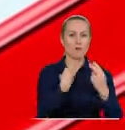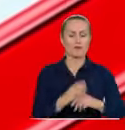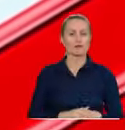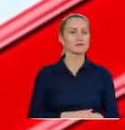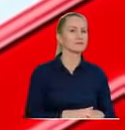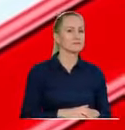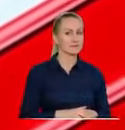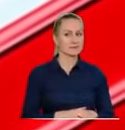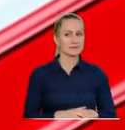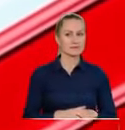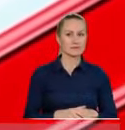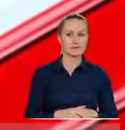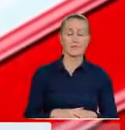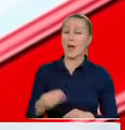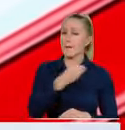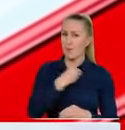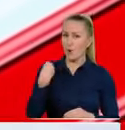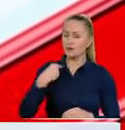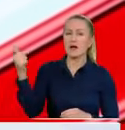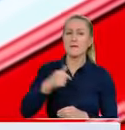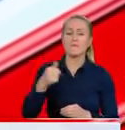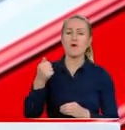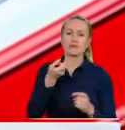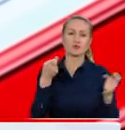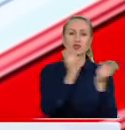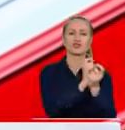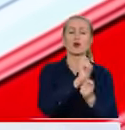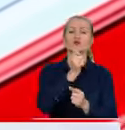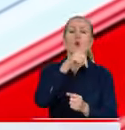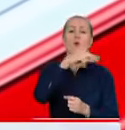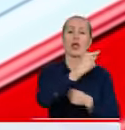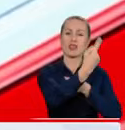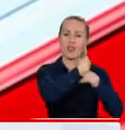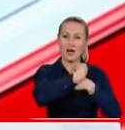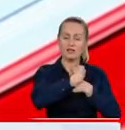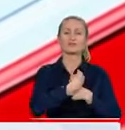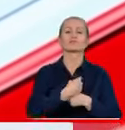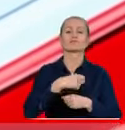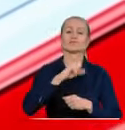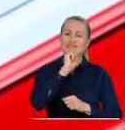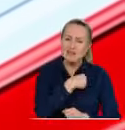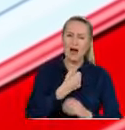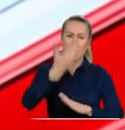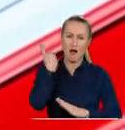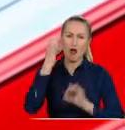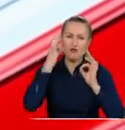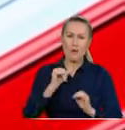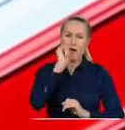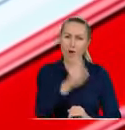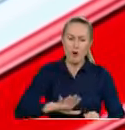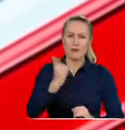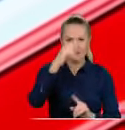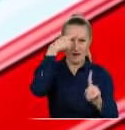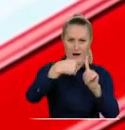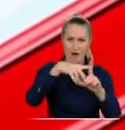powinna zdecydowanie sprzeciwiać się dyktatowi Unii Europejskiej. Stara, dobra Europa zawsze była chrześcijańska. W tej